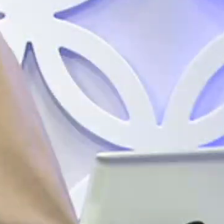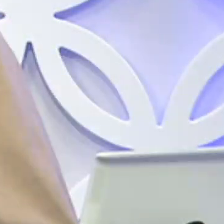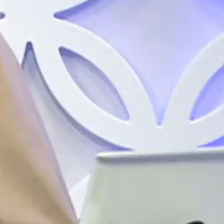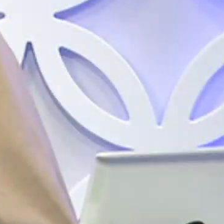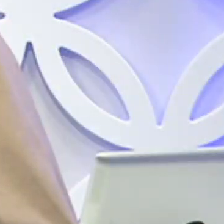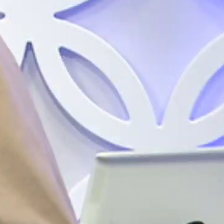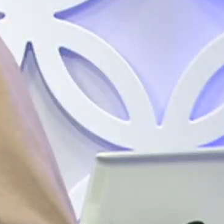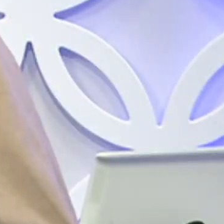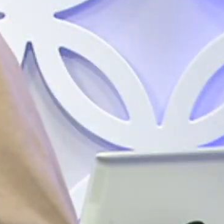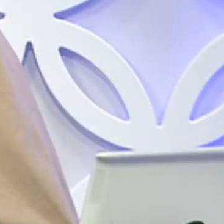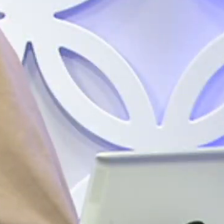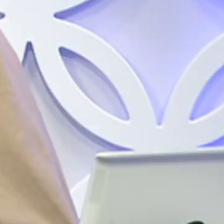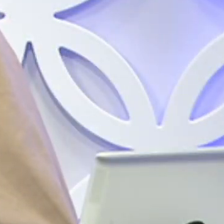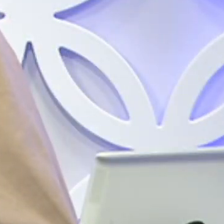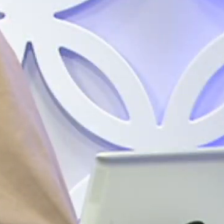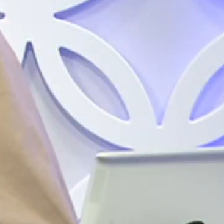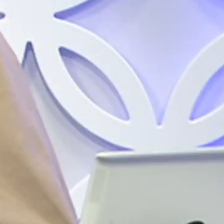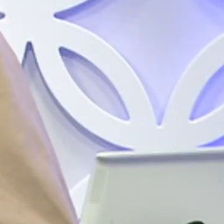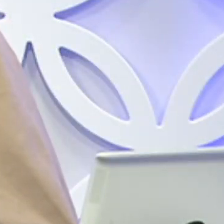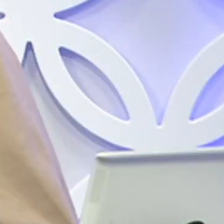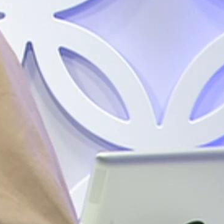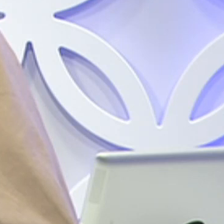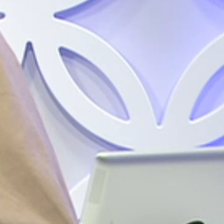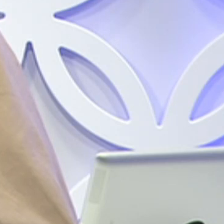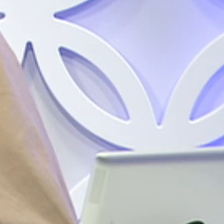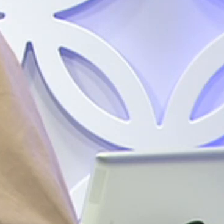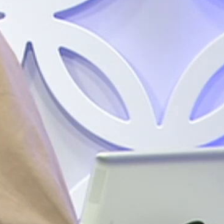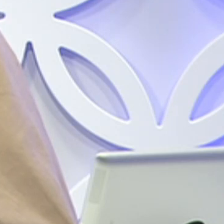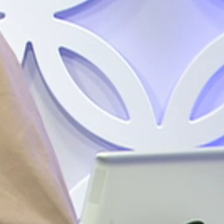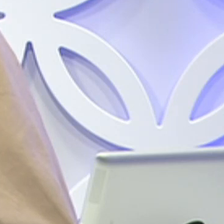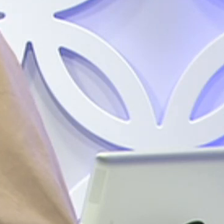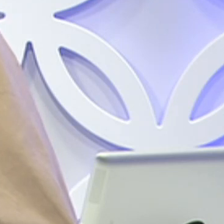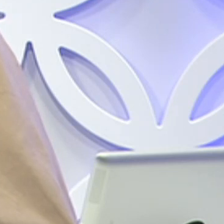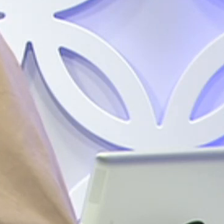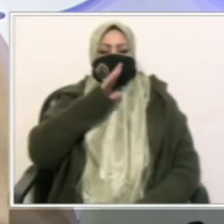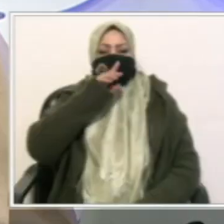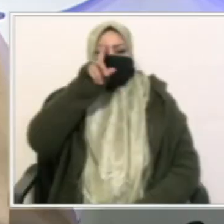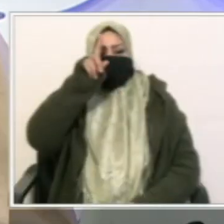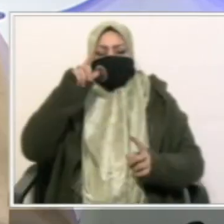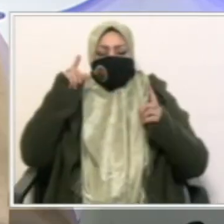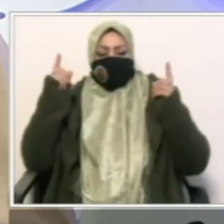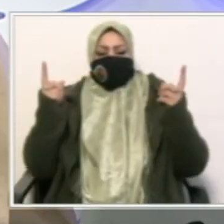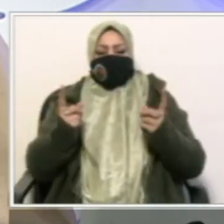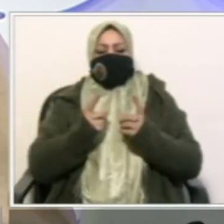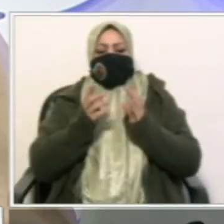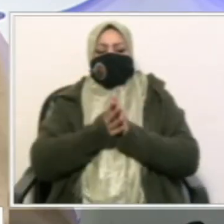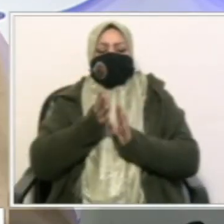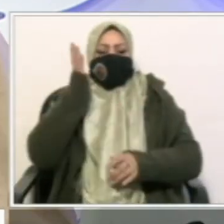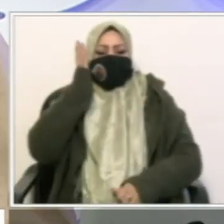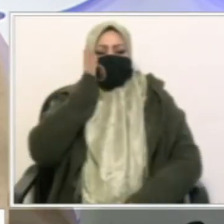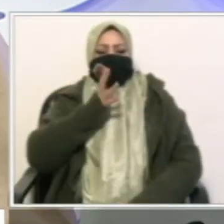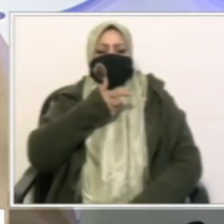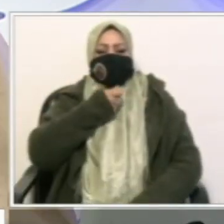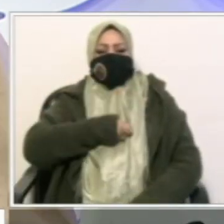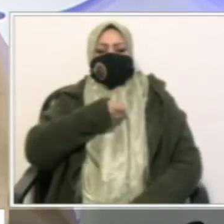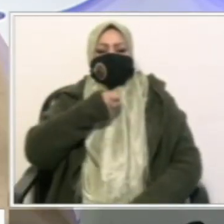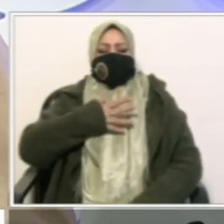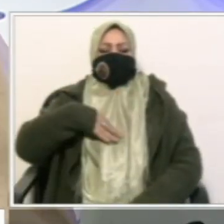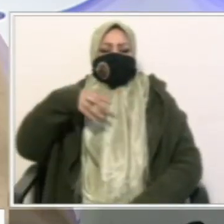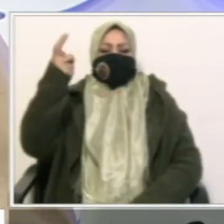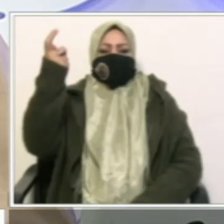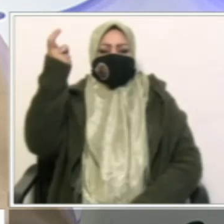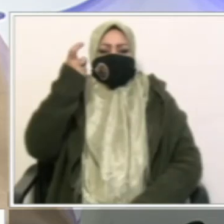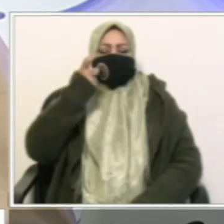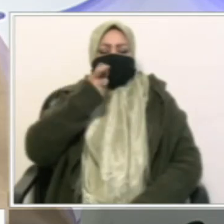فجئنا. الحمد لله رب العالمين والصلاة والسلام على أشرف الأنبياء والمرسلين نبينا محمد